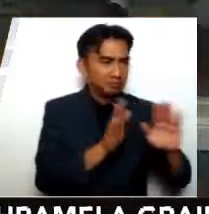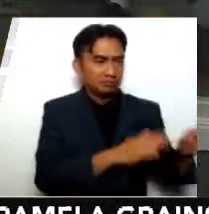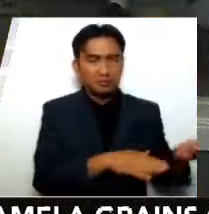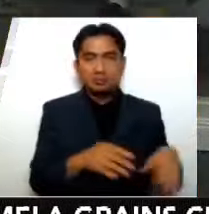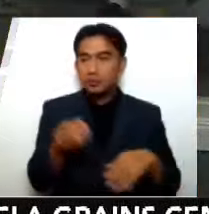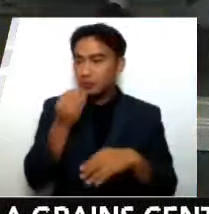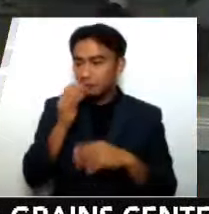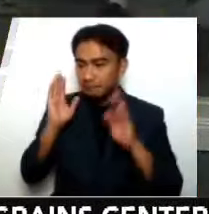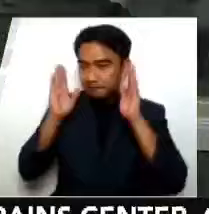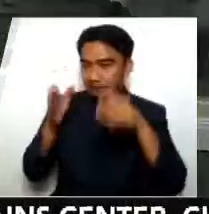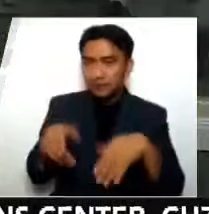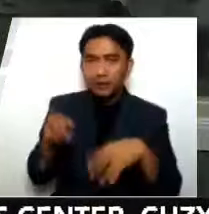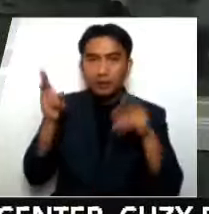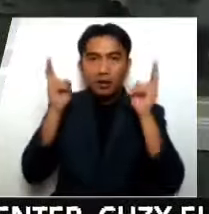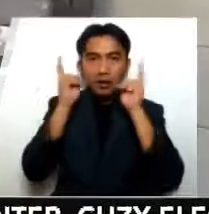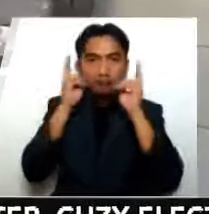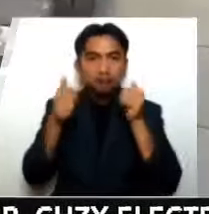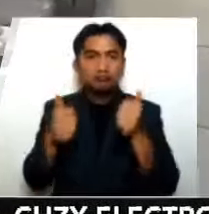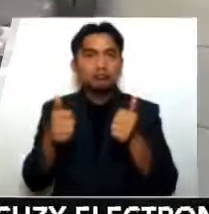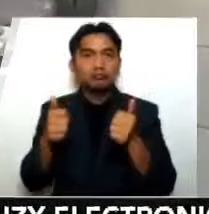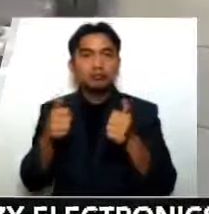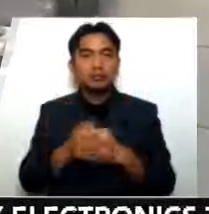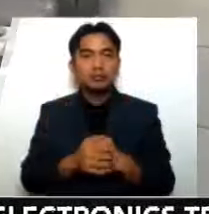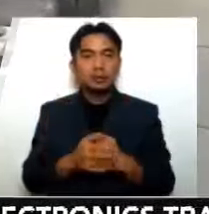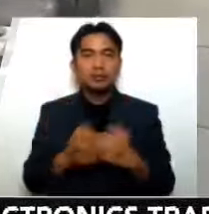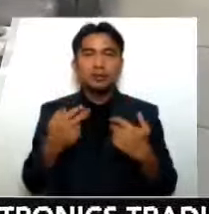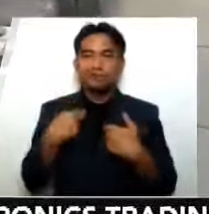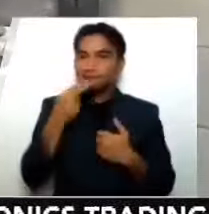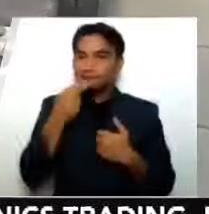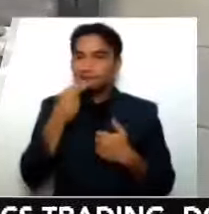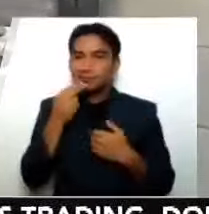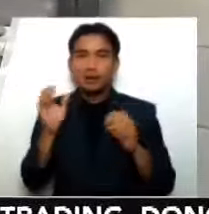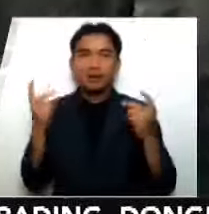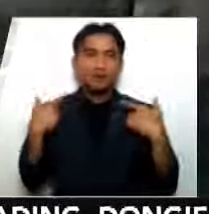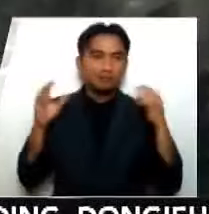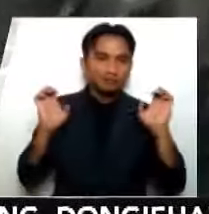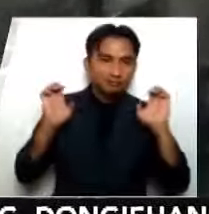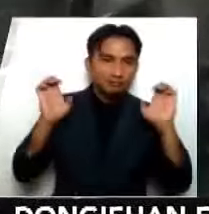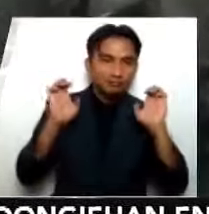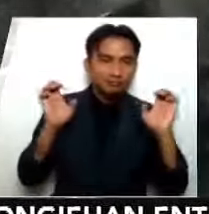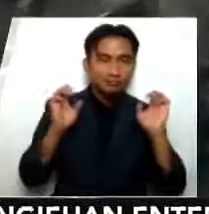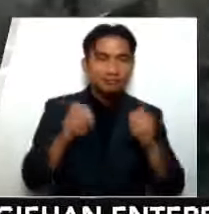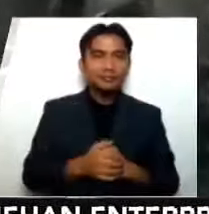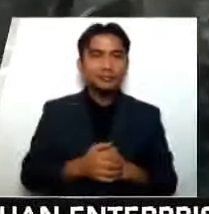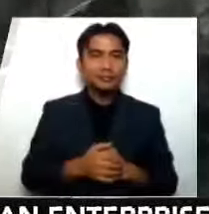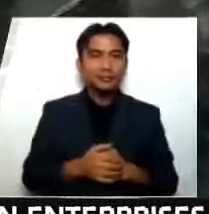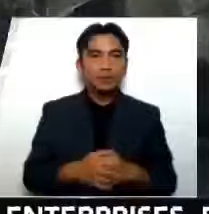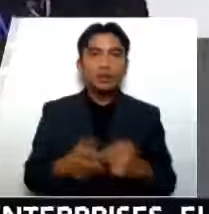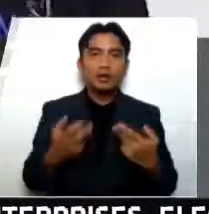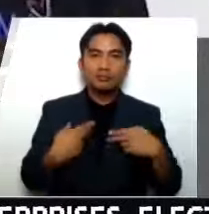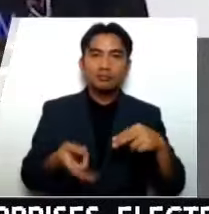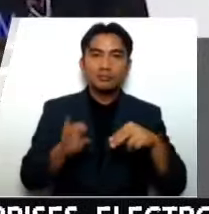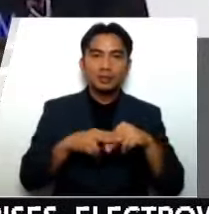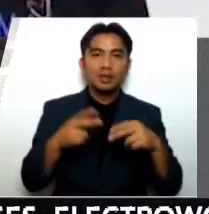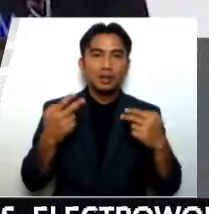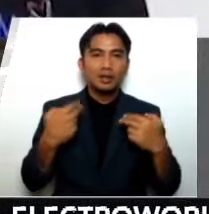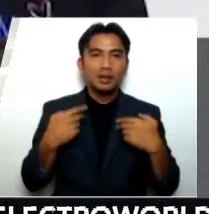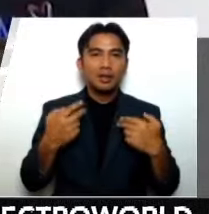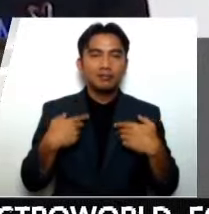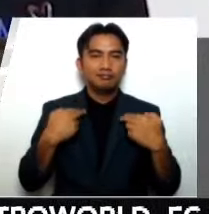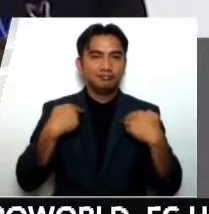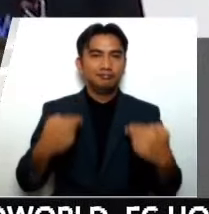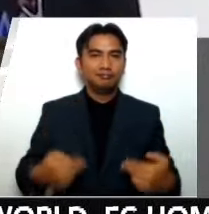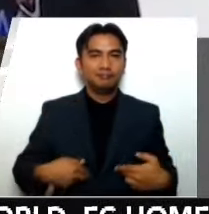pagkain, sabayan din ng ehersisyo, at dapat magkaroon ng relaxing at healthy environment. Katrina